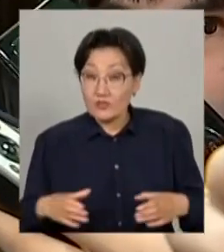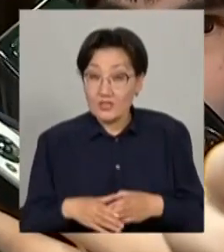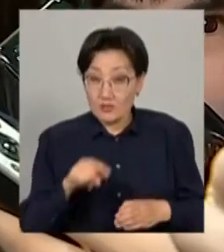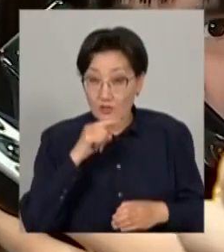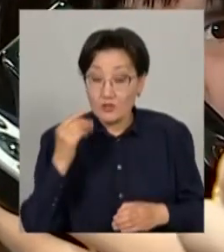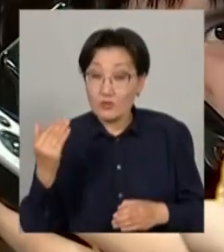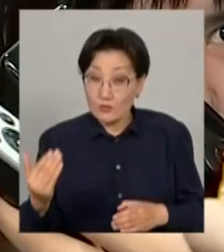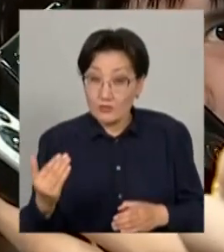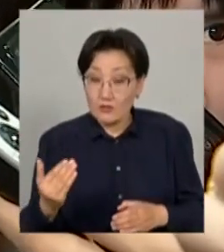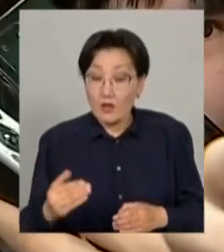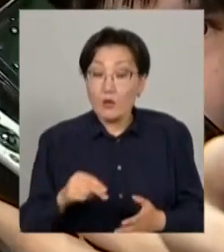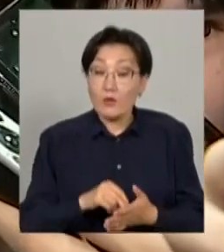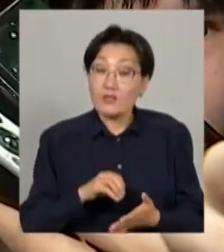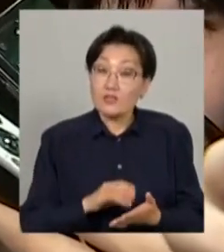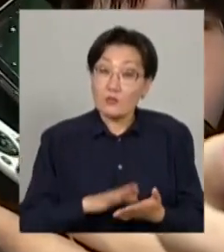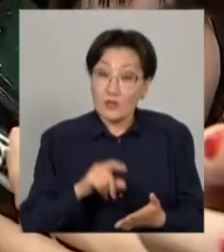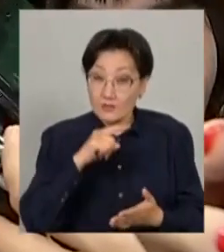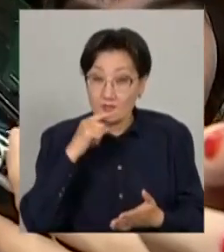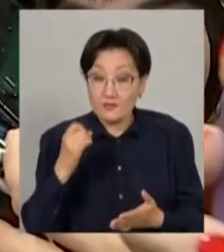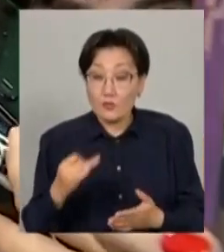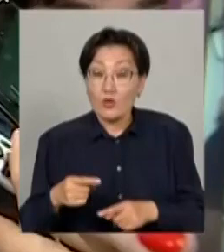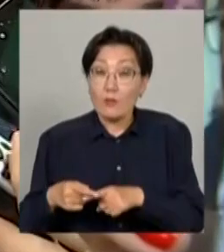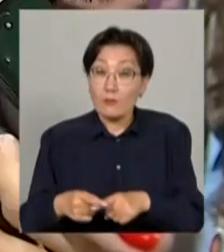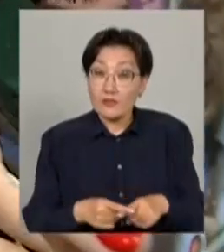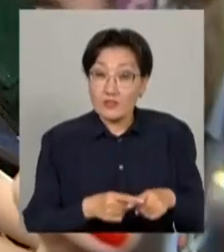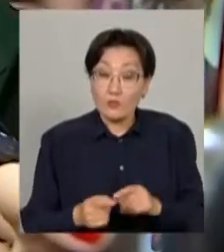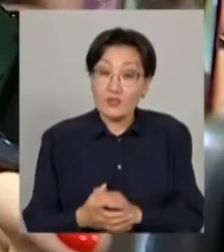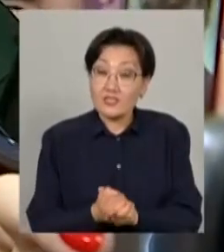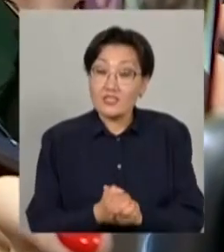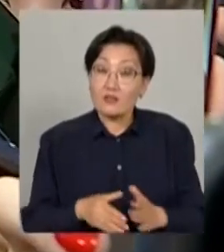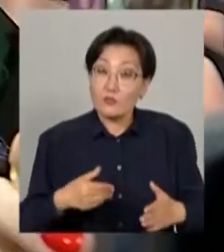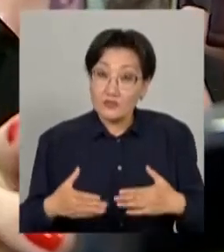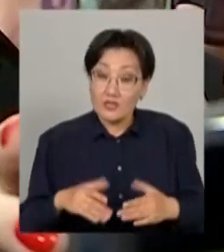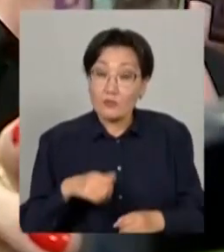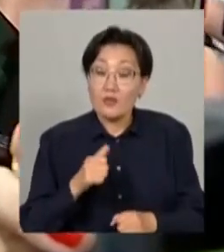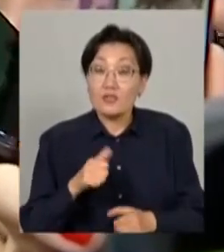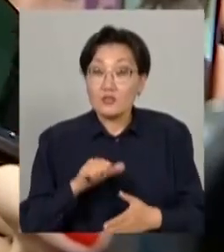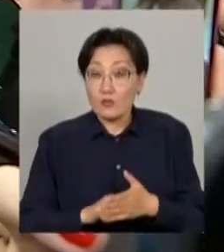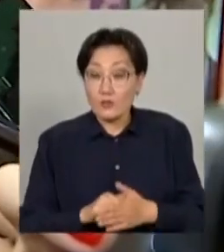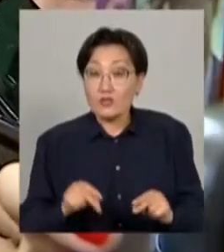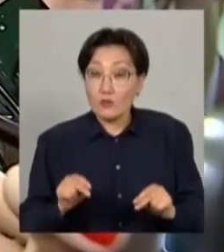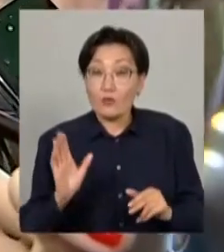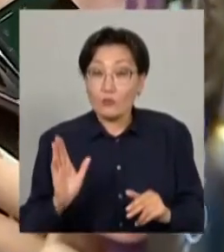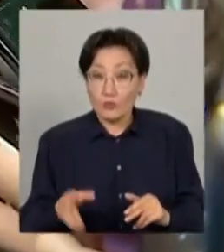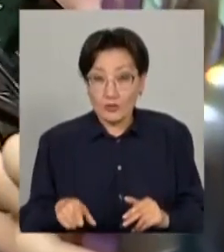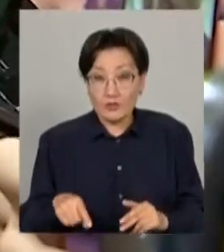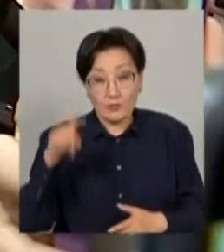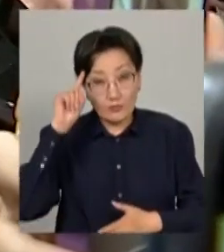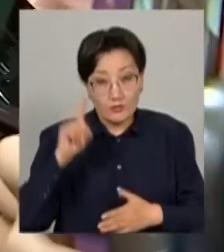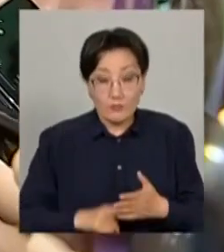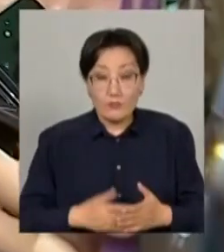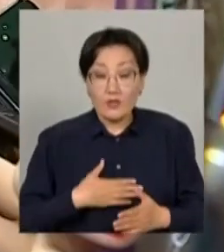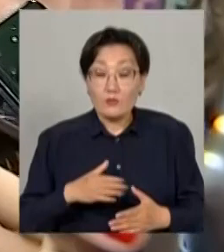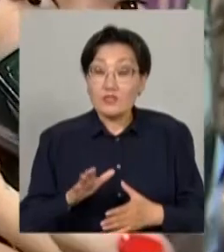Ресей үкіметі. Баға белгілеу Ресей және Беларусьпен достық қарым-қатынас негізінде әділ болатынына сенімдіміз. Біздің